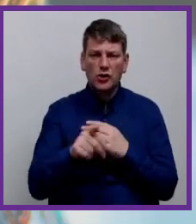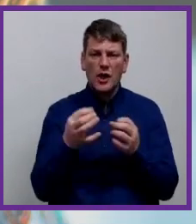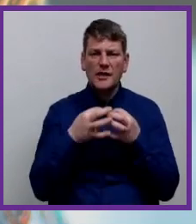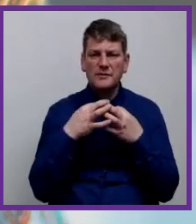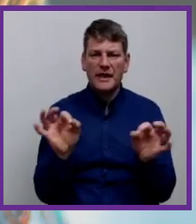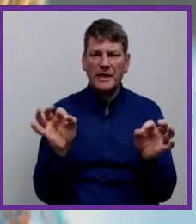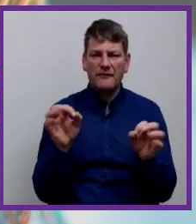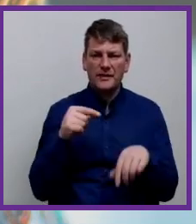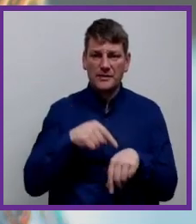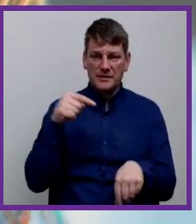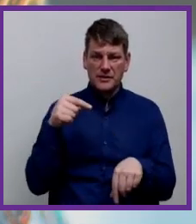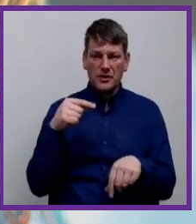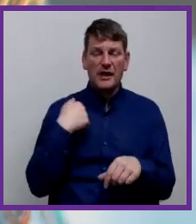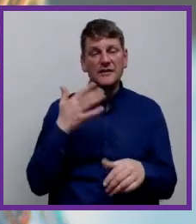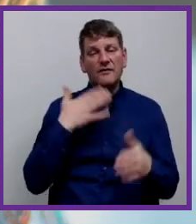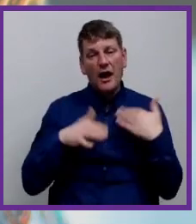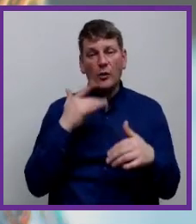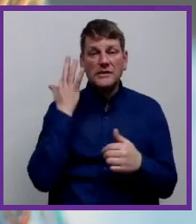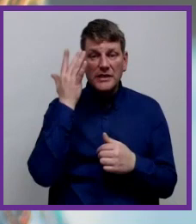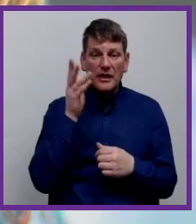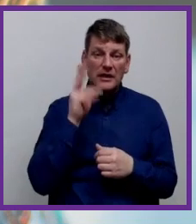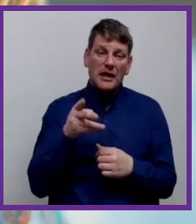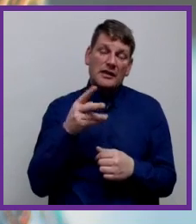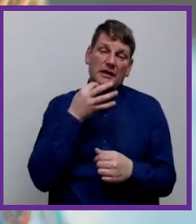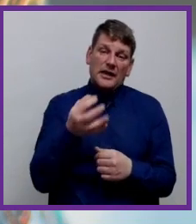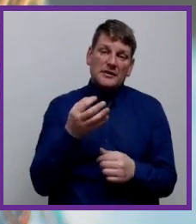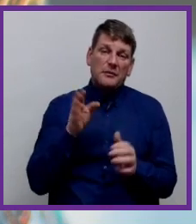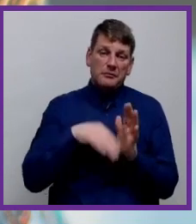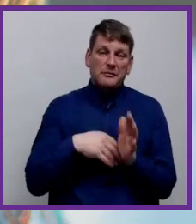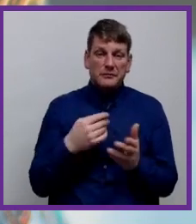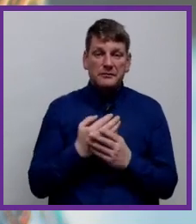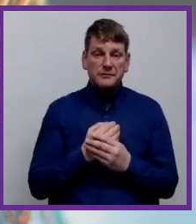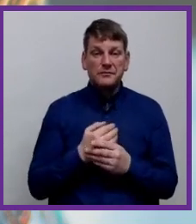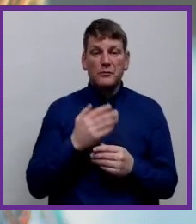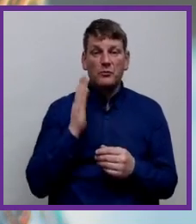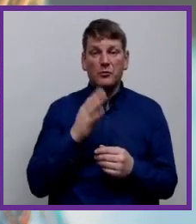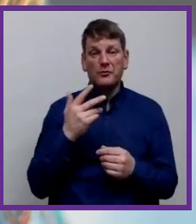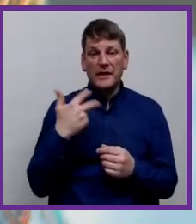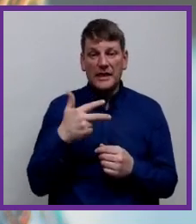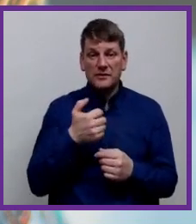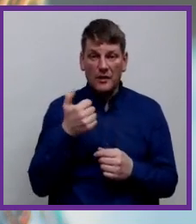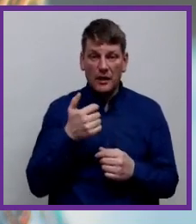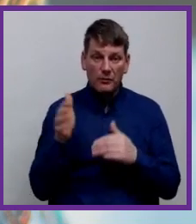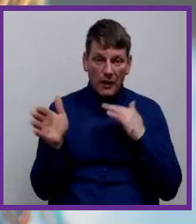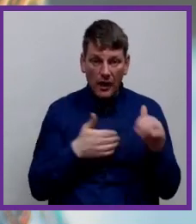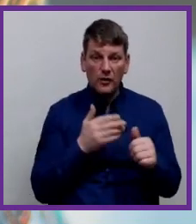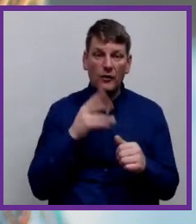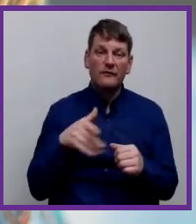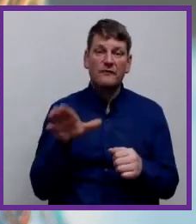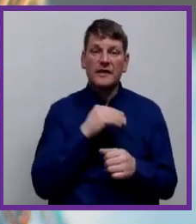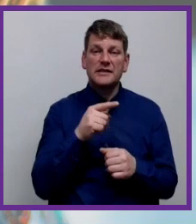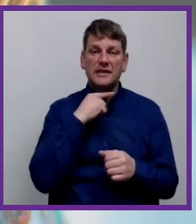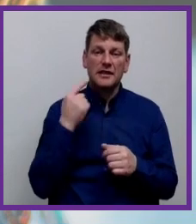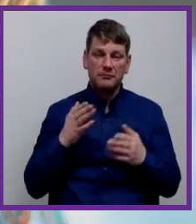brīvības izjūtas. Un es tikai ļoti vēlos cerēt, ka, teiksim, pēc tagad 30 gadu pagājuši, un viss tā kā tiecās uz